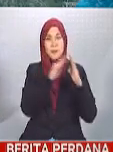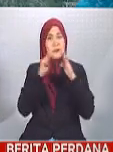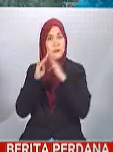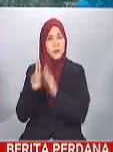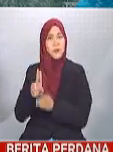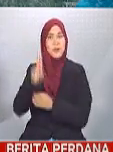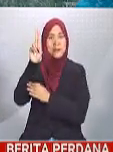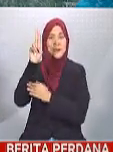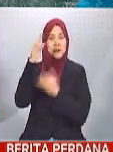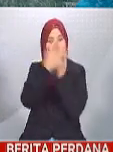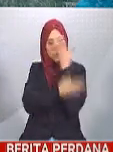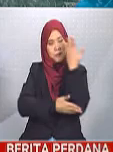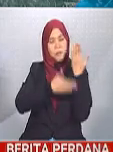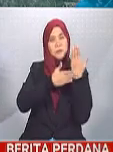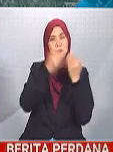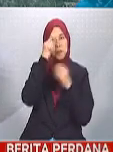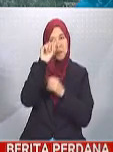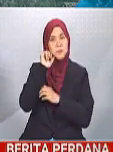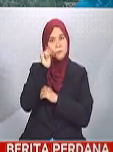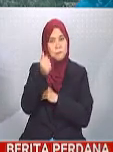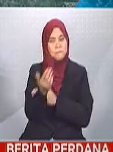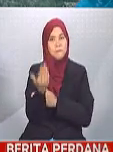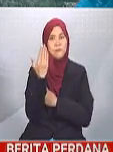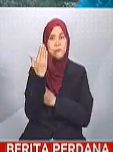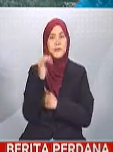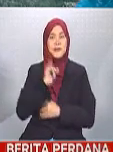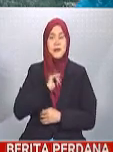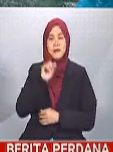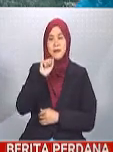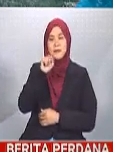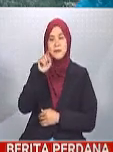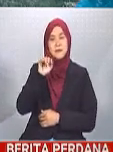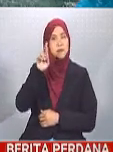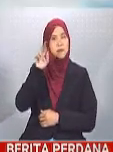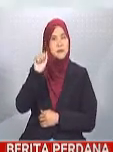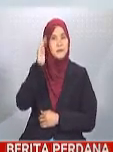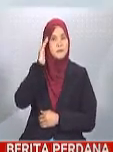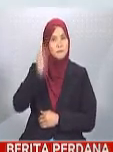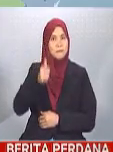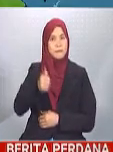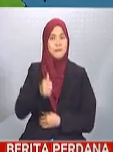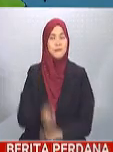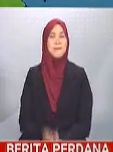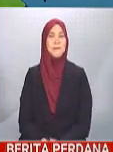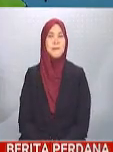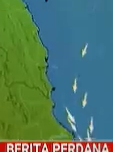utama di seluruh Malaysia untuk pagi esok. Saya Azira Samsudin. Assalamualaikum.